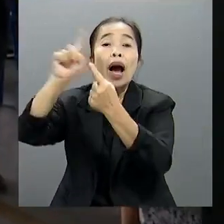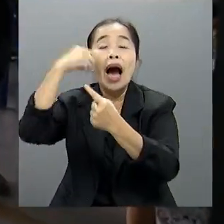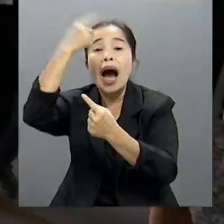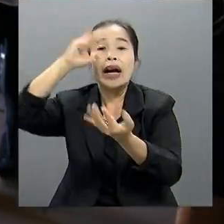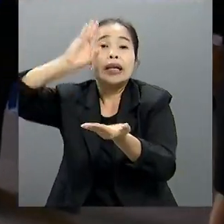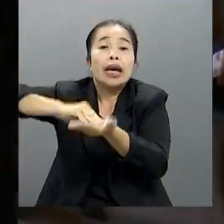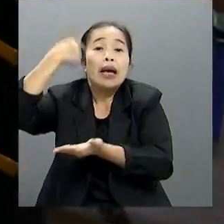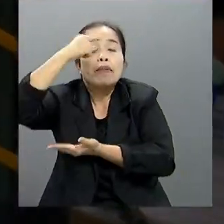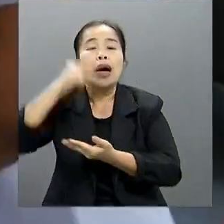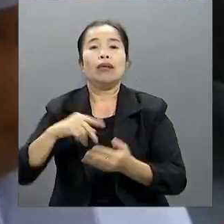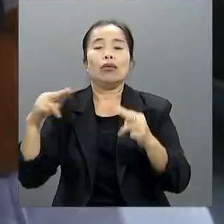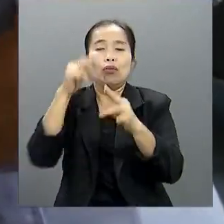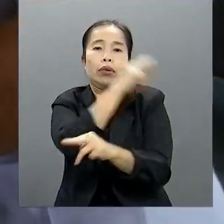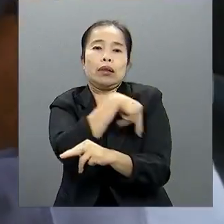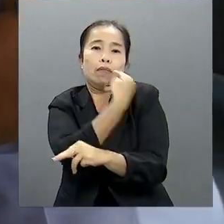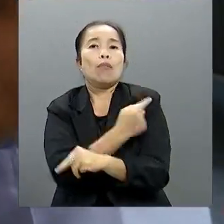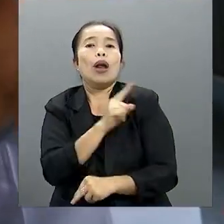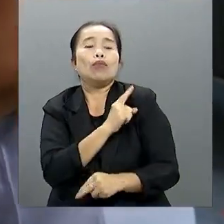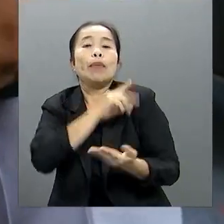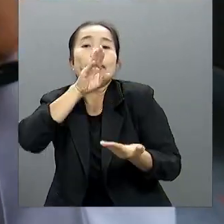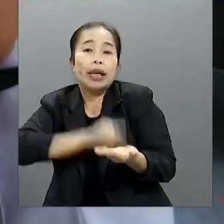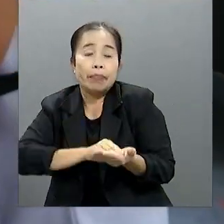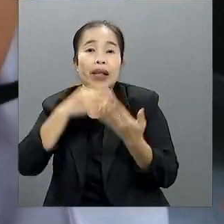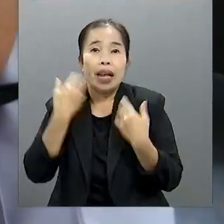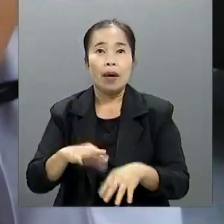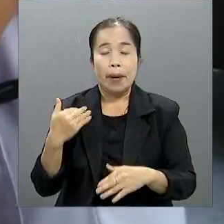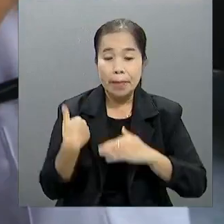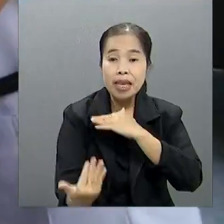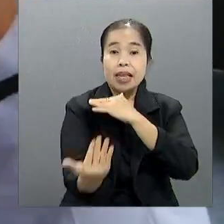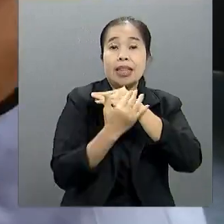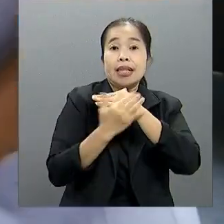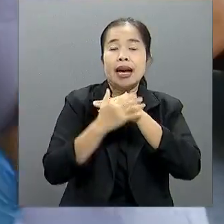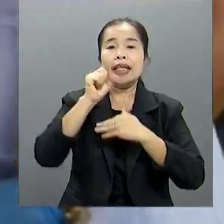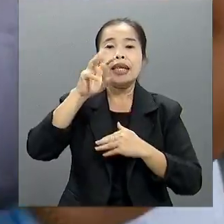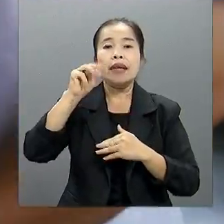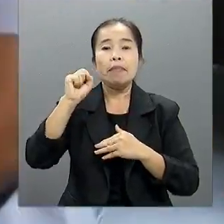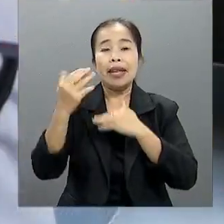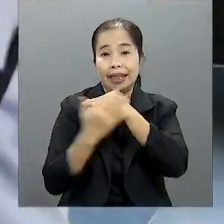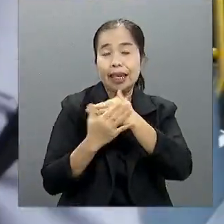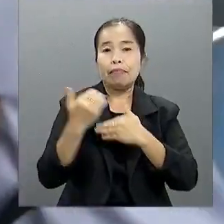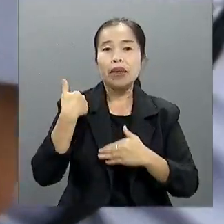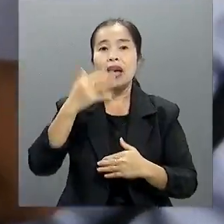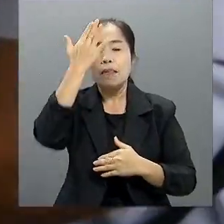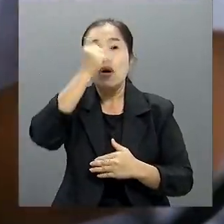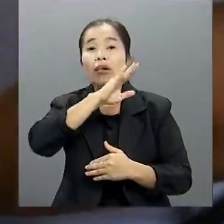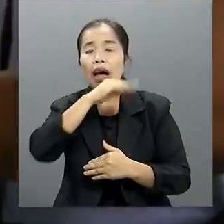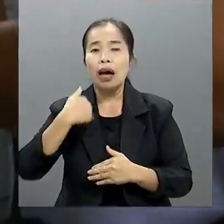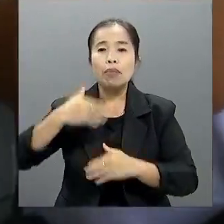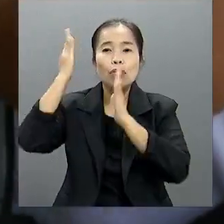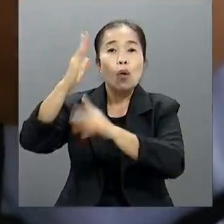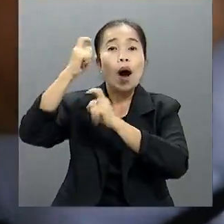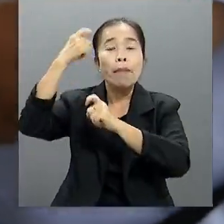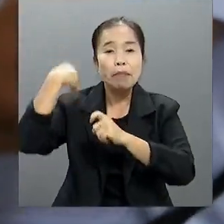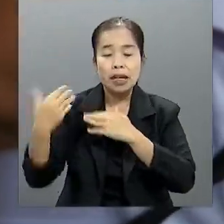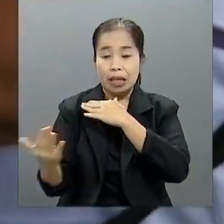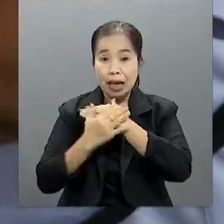นะครัผู้ใชบิการก็จะมีการแ้งเตือนผ่านระบบ SMS นะครัว่ามีผู้ใช้บริการทมีความเสียงให้รบไปพบแพทย์คร